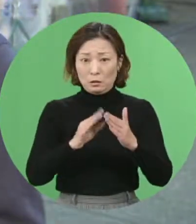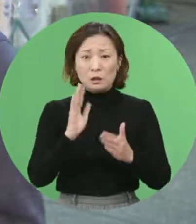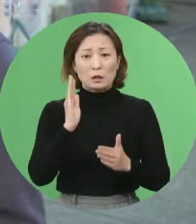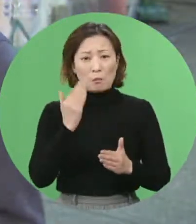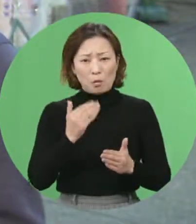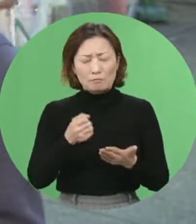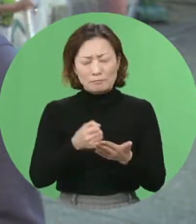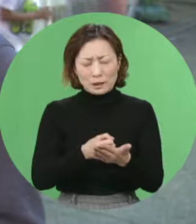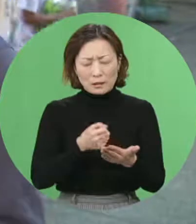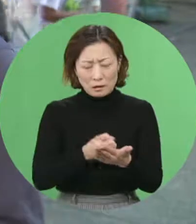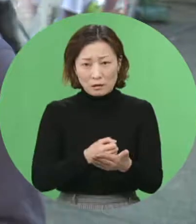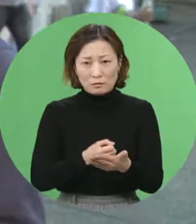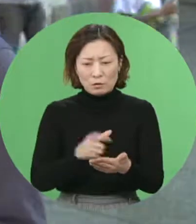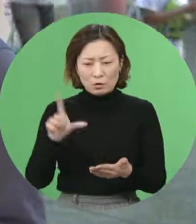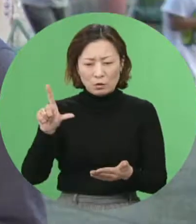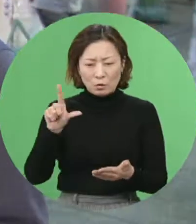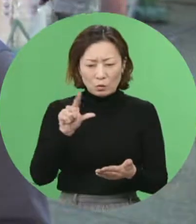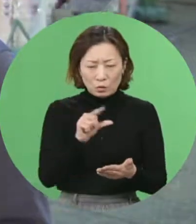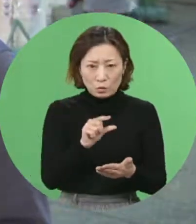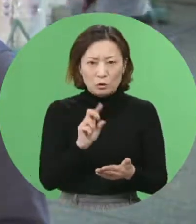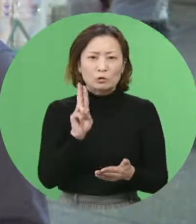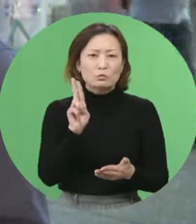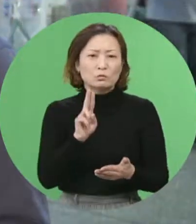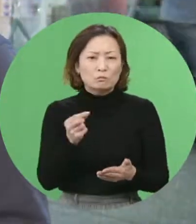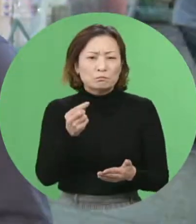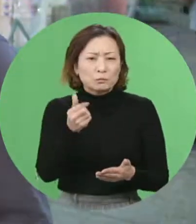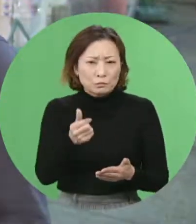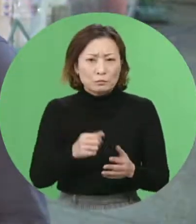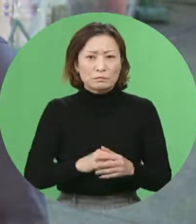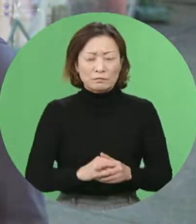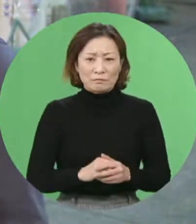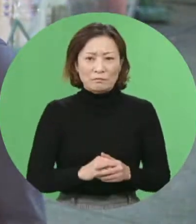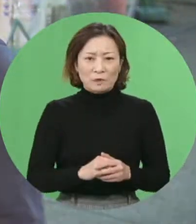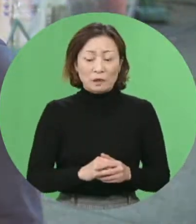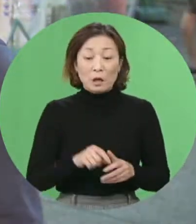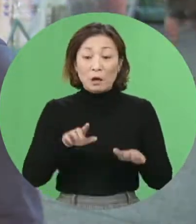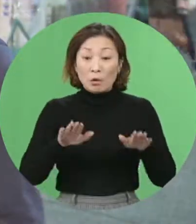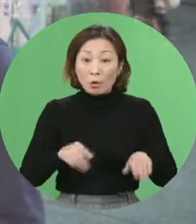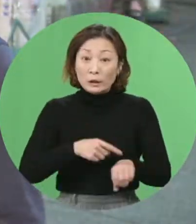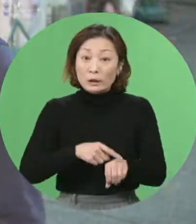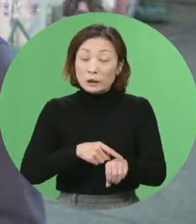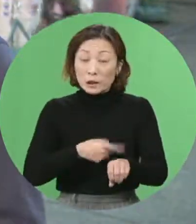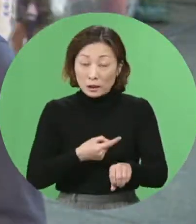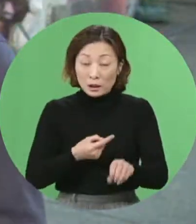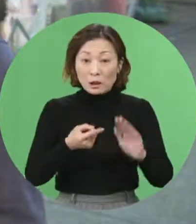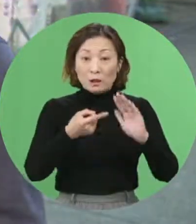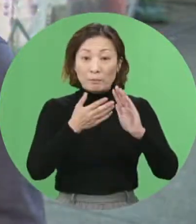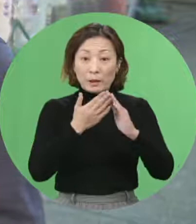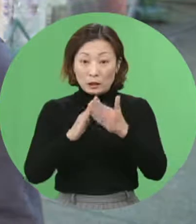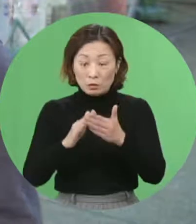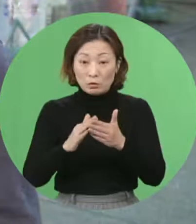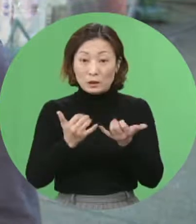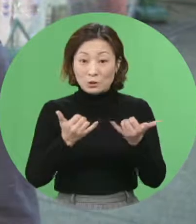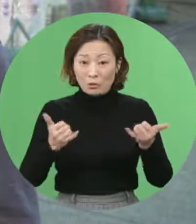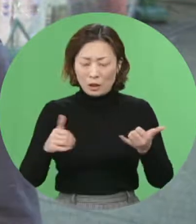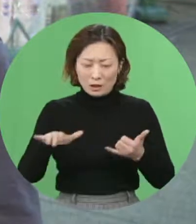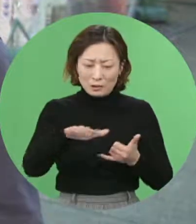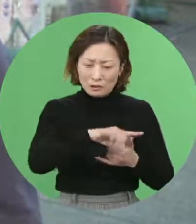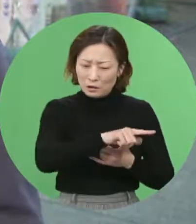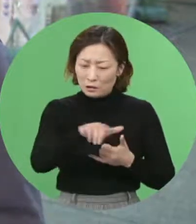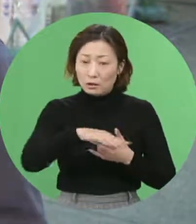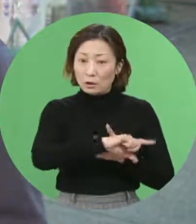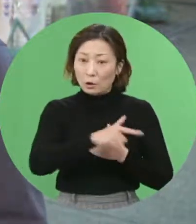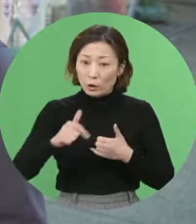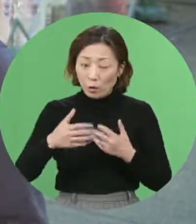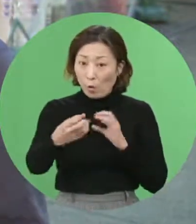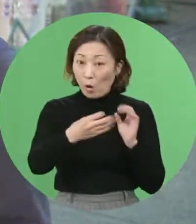ですね、やっぱりそういうところが希薄になっているところもありますので、またですね、こういった契機にですね、町の人たちがいろんな話をしたりですね、ど